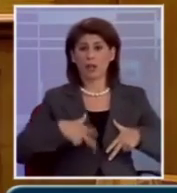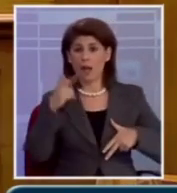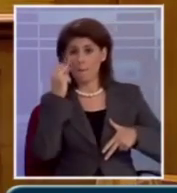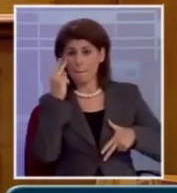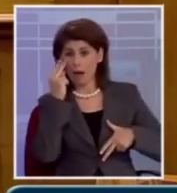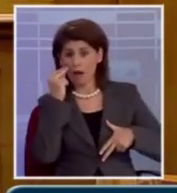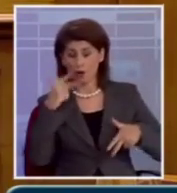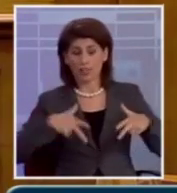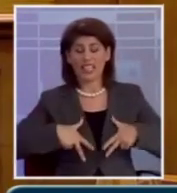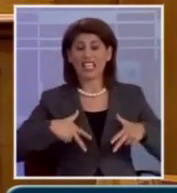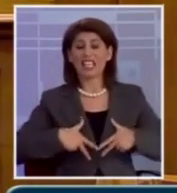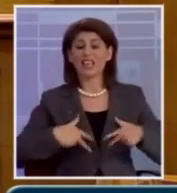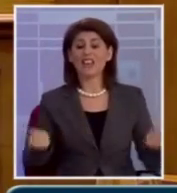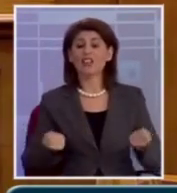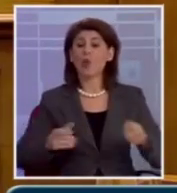του κυβερνητικού έργου.